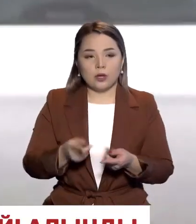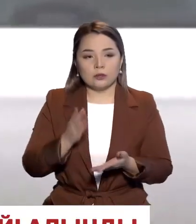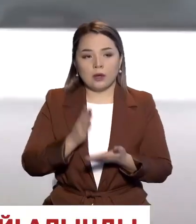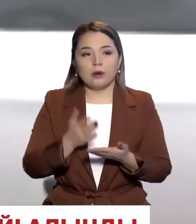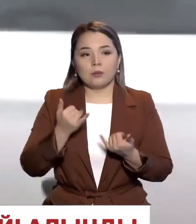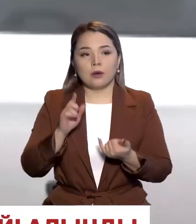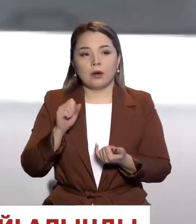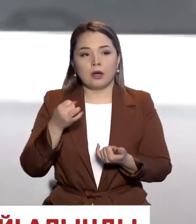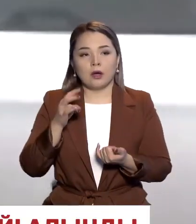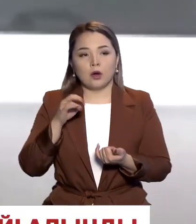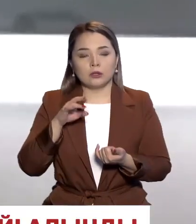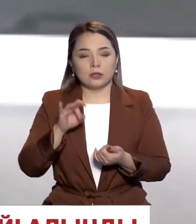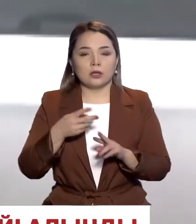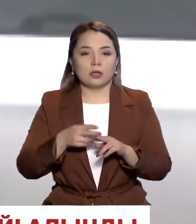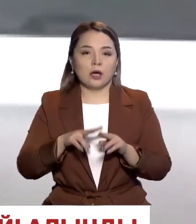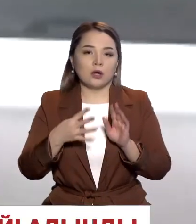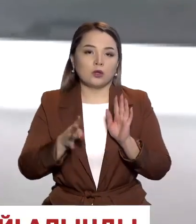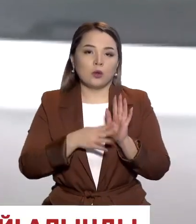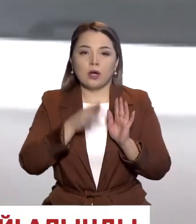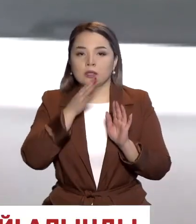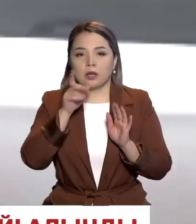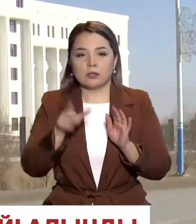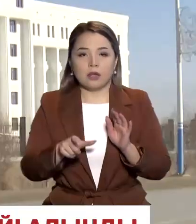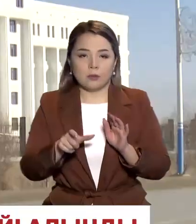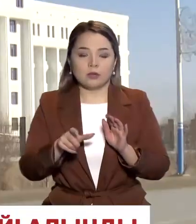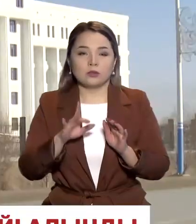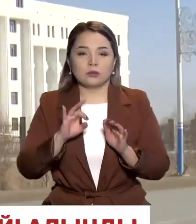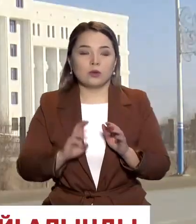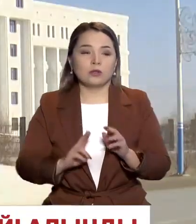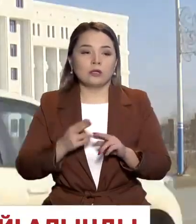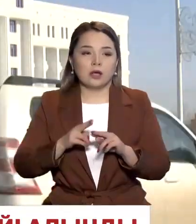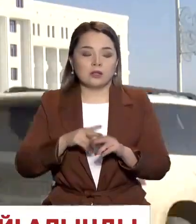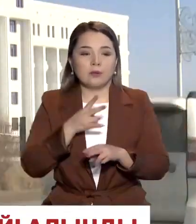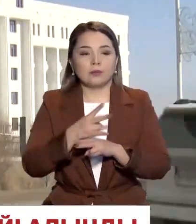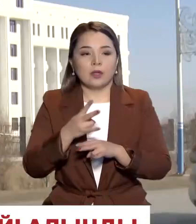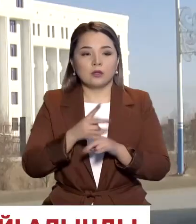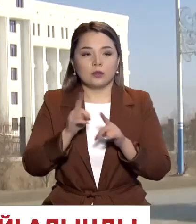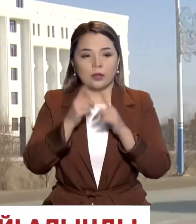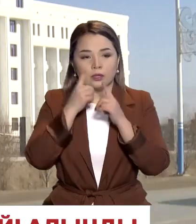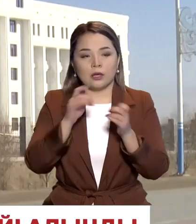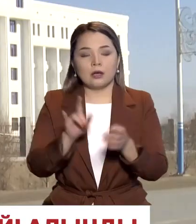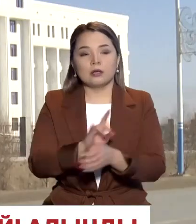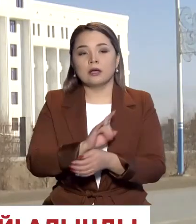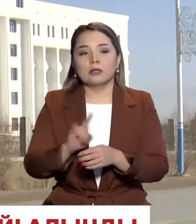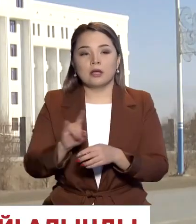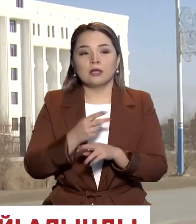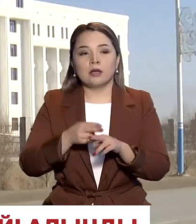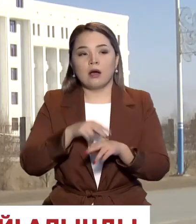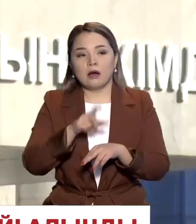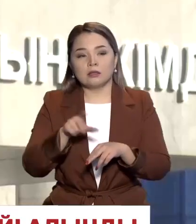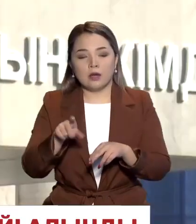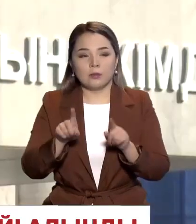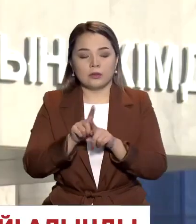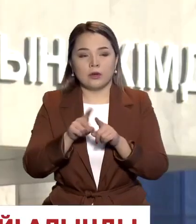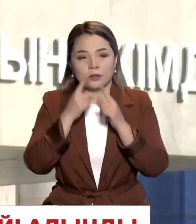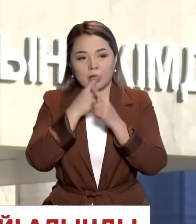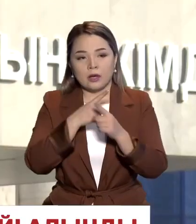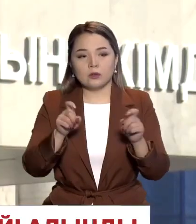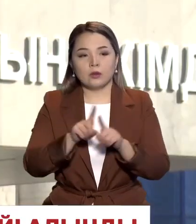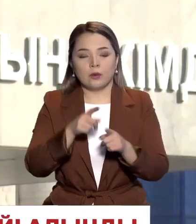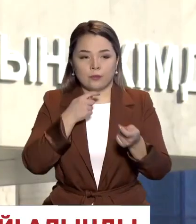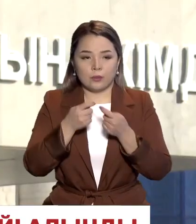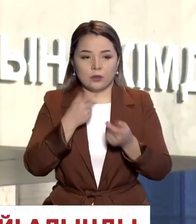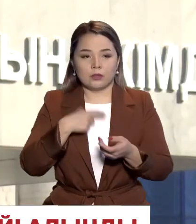бөлек Байқоңыр қаласында 49 жастағы азамат әлеуметтік желіде арандатушылық сипаттағы жалған ақпарат таратқаны үшін ұсталды. Аңдамай сөйлеген